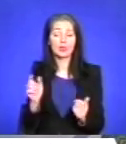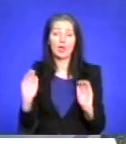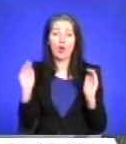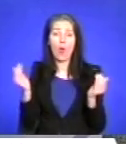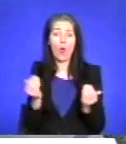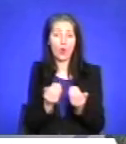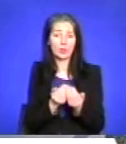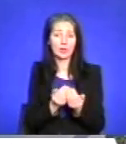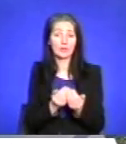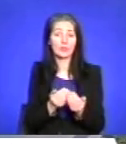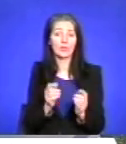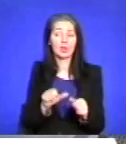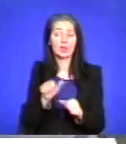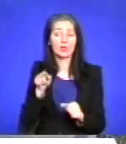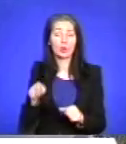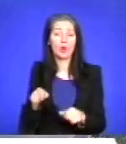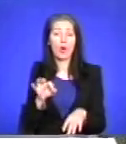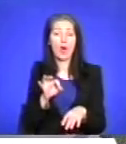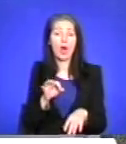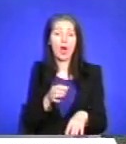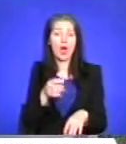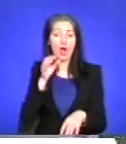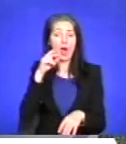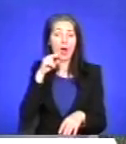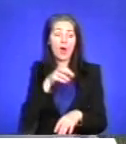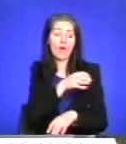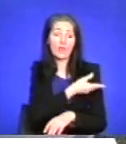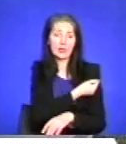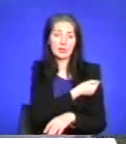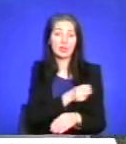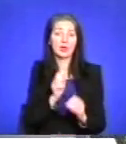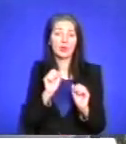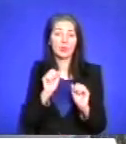І, крім того, вакцина для населення, можливо, тільки за замовленнями в аптечній мережі.